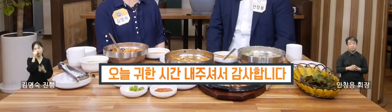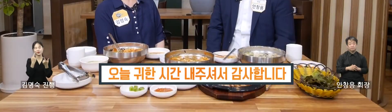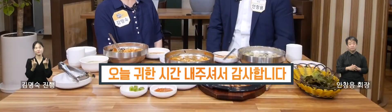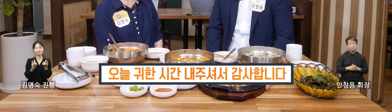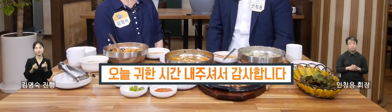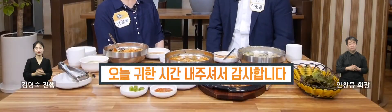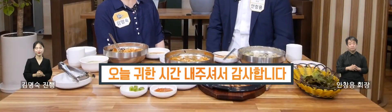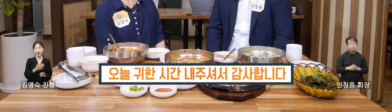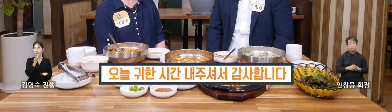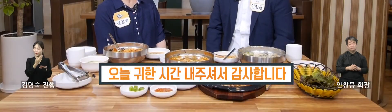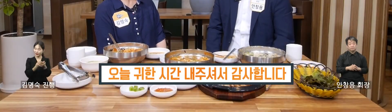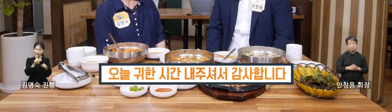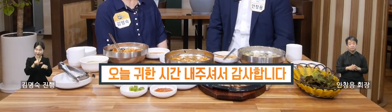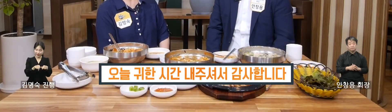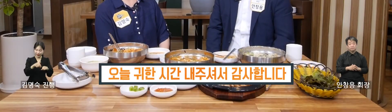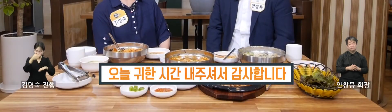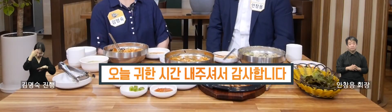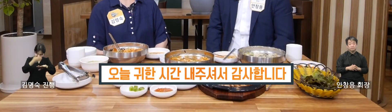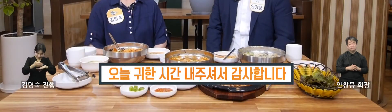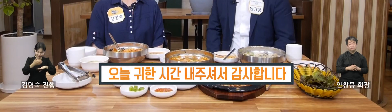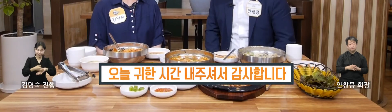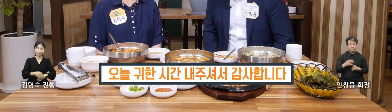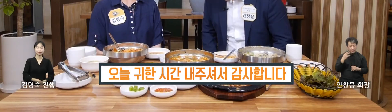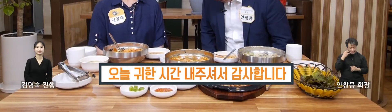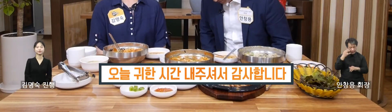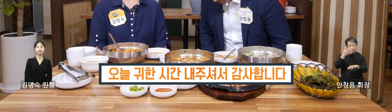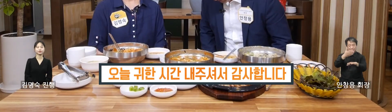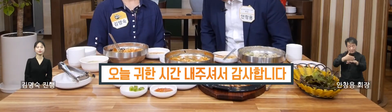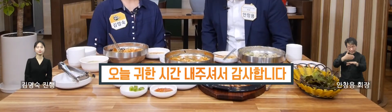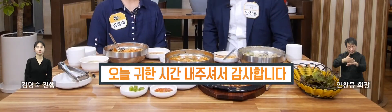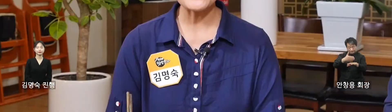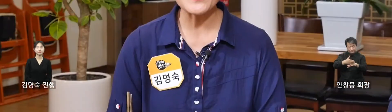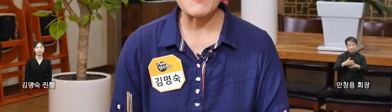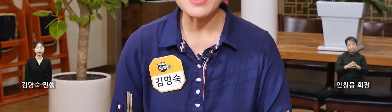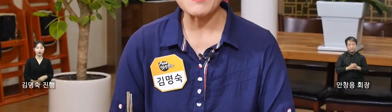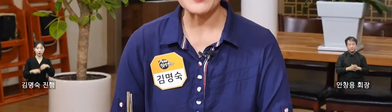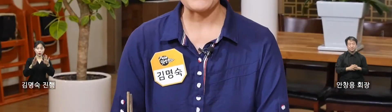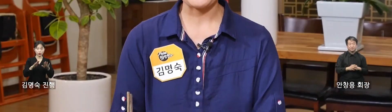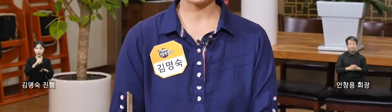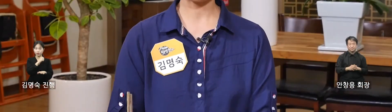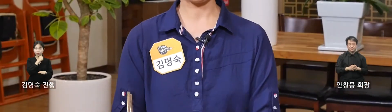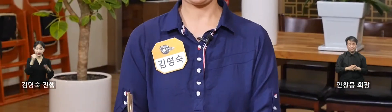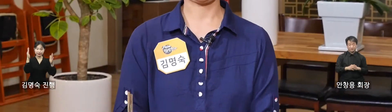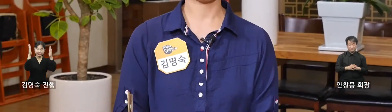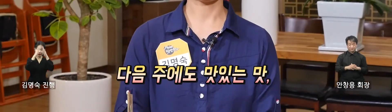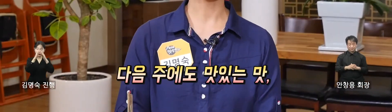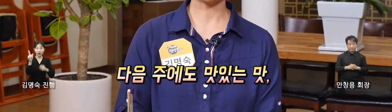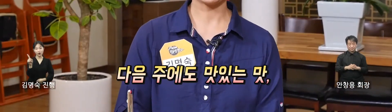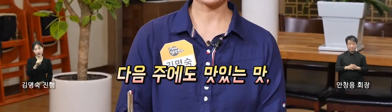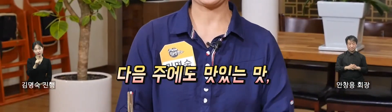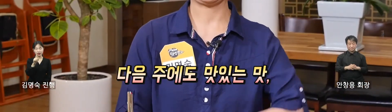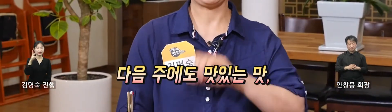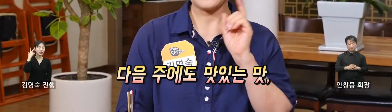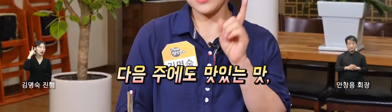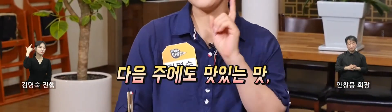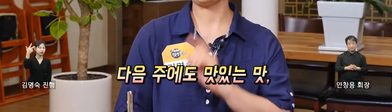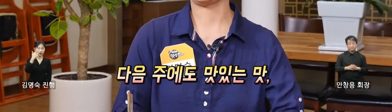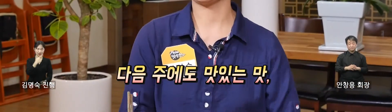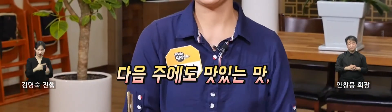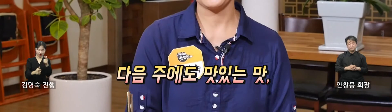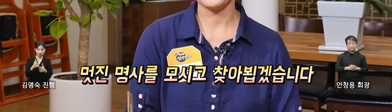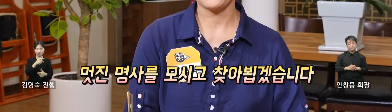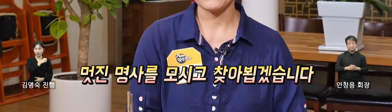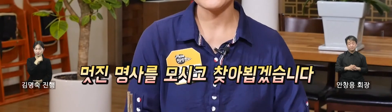네. 예, 오늘 귀한 시간 내주셔서 감사합니다. 감사합니다. 자, 오늘 명식의 맛집처 어떠셨어요? 다음 주에도 더